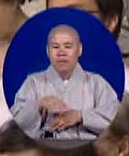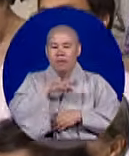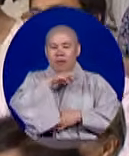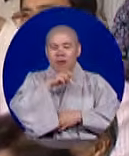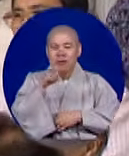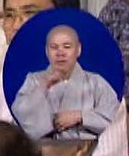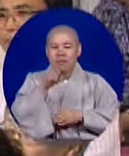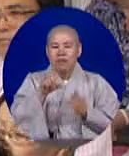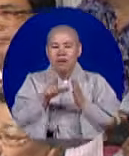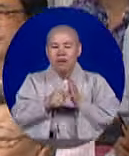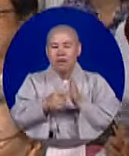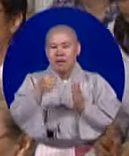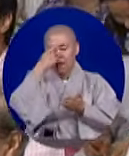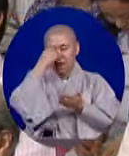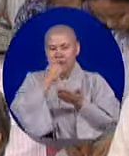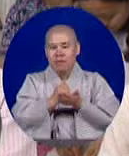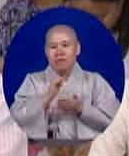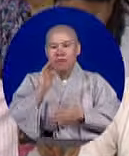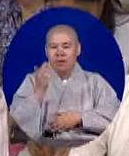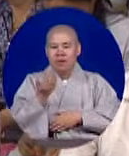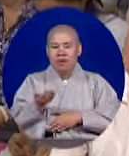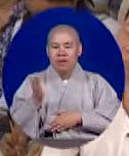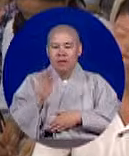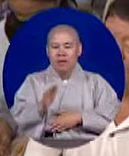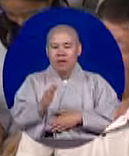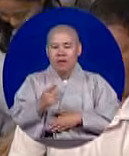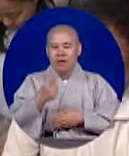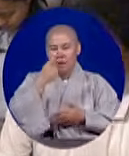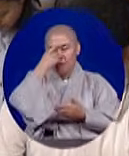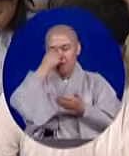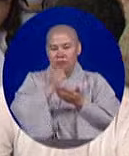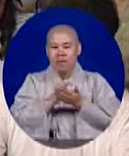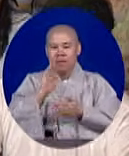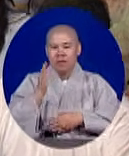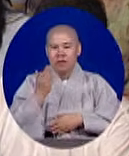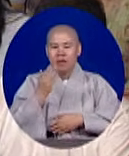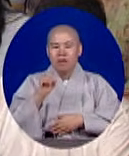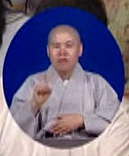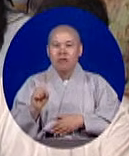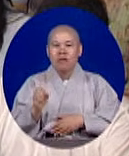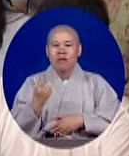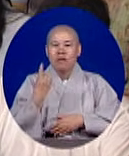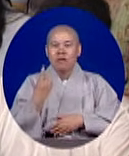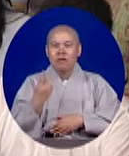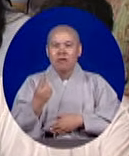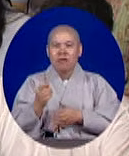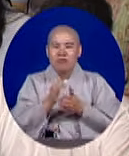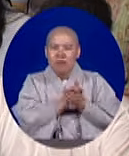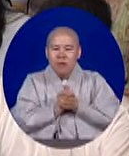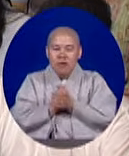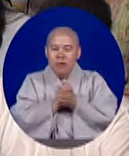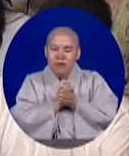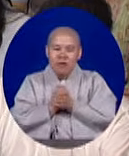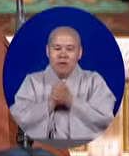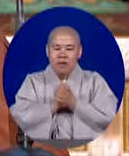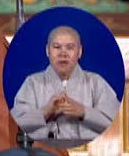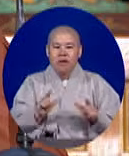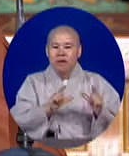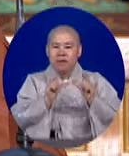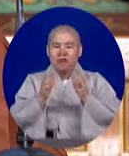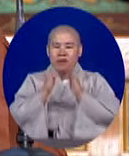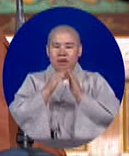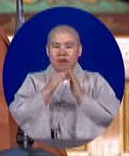때 출가를 했는데요. 출가한 동기가 아주 친하게 지내던